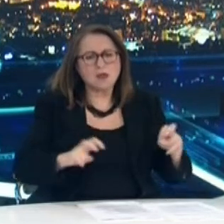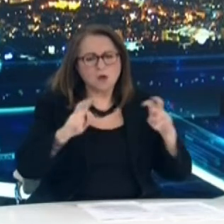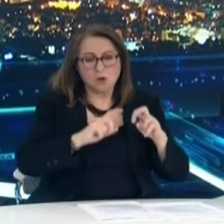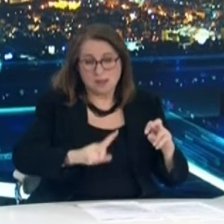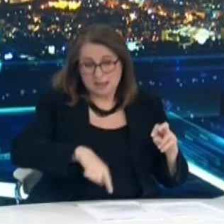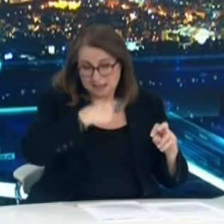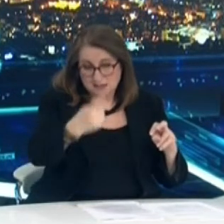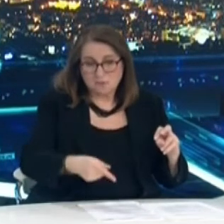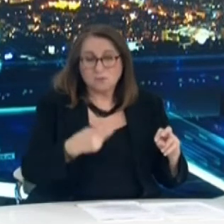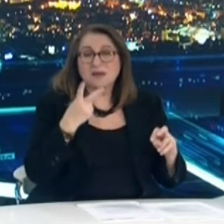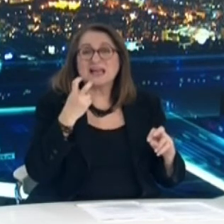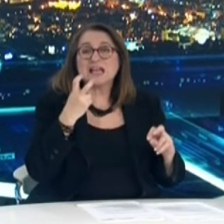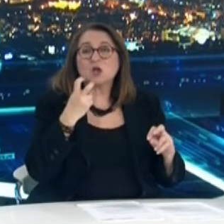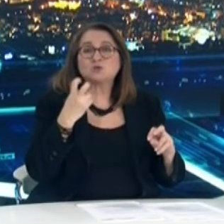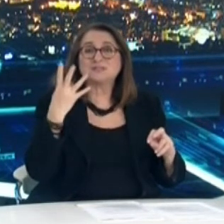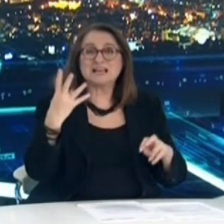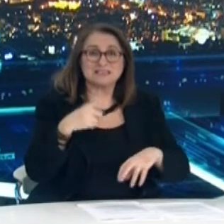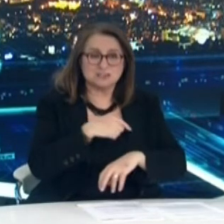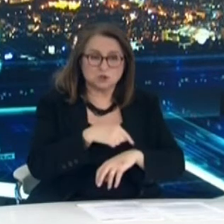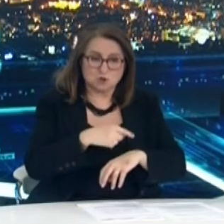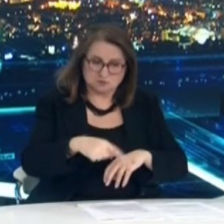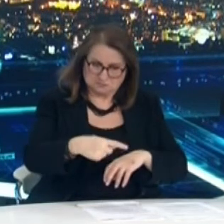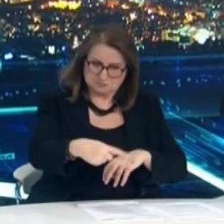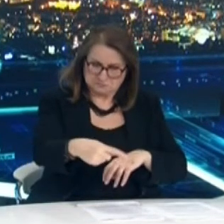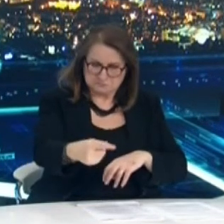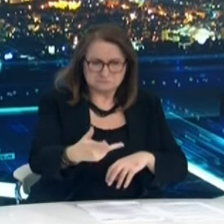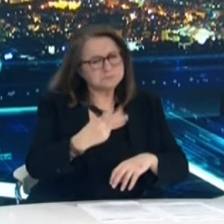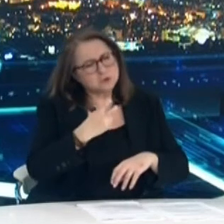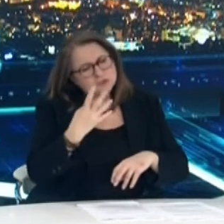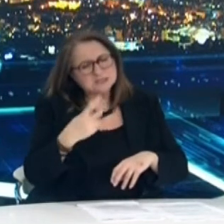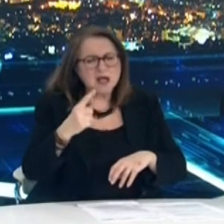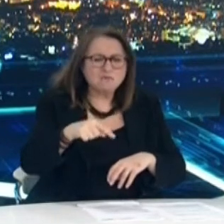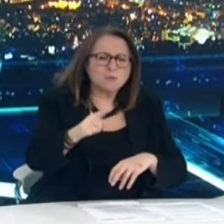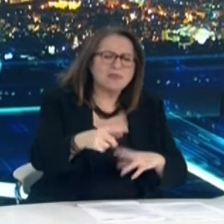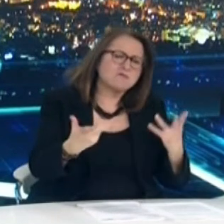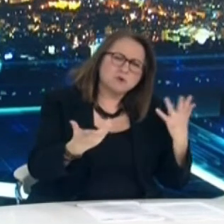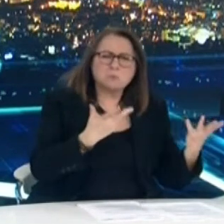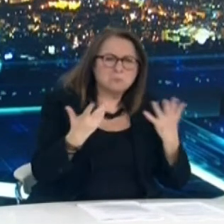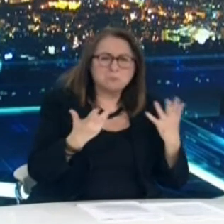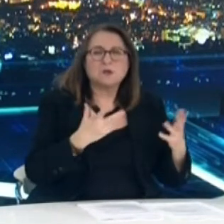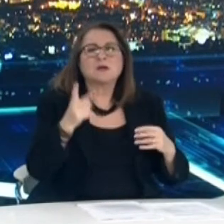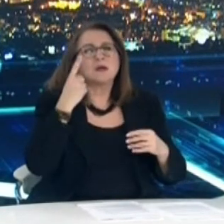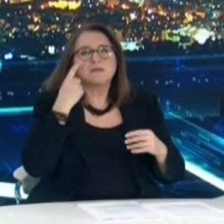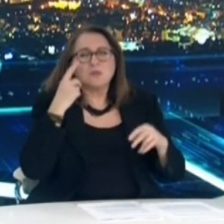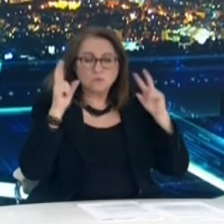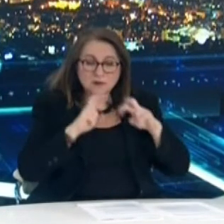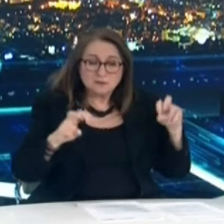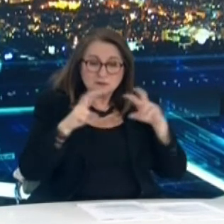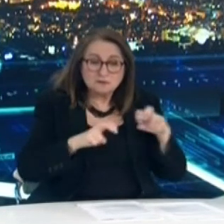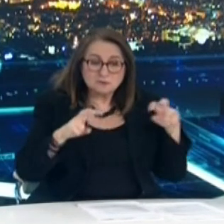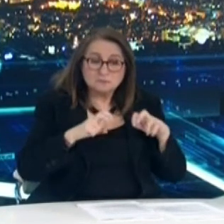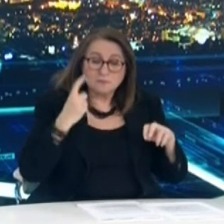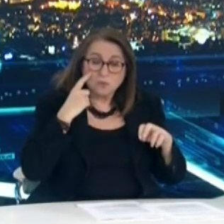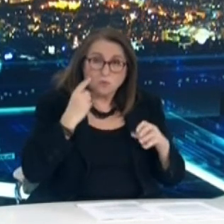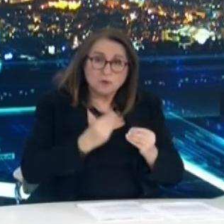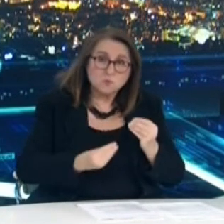ώρα, διότι χρειαζόταν ένα χρόνο συμμόρφωσης τέλος πάντων. Είναι ξεκάθαρο το μήνυμα ότι αυτοί οι δύο,